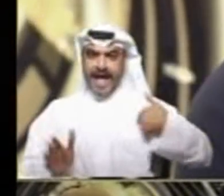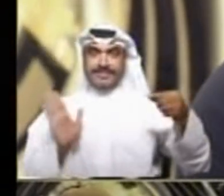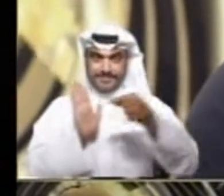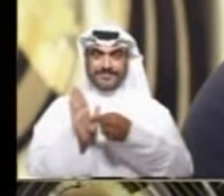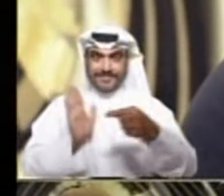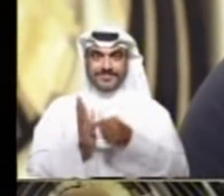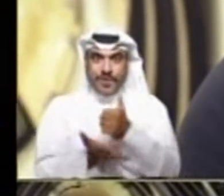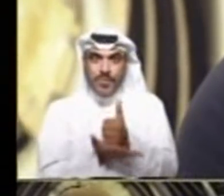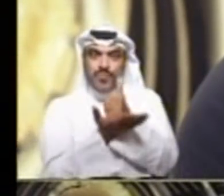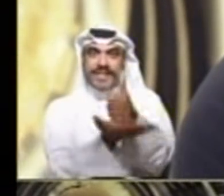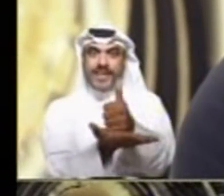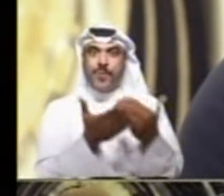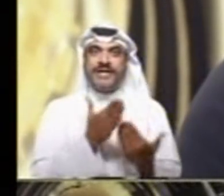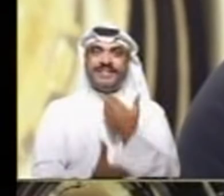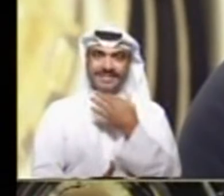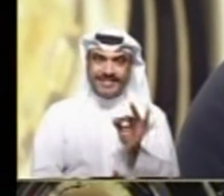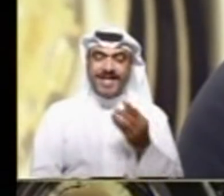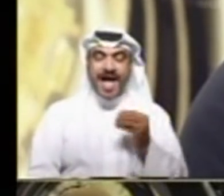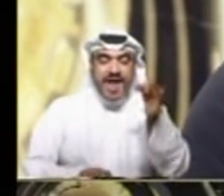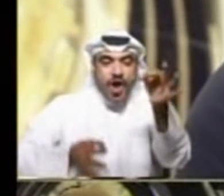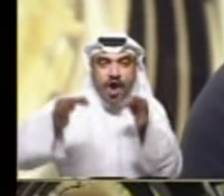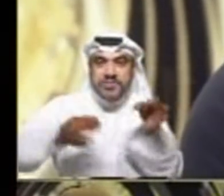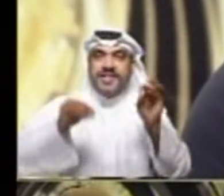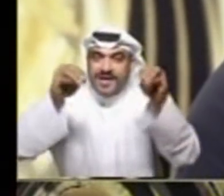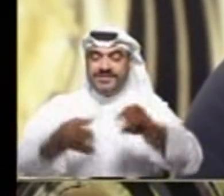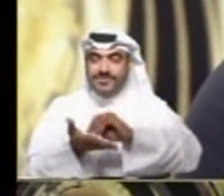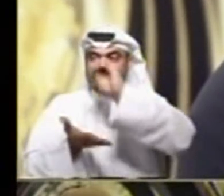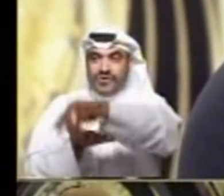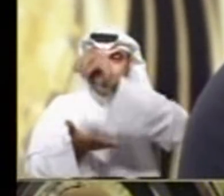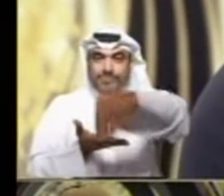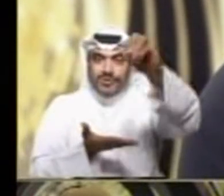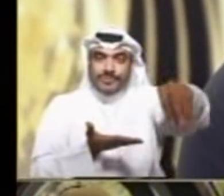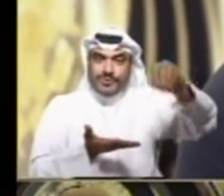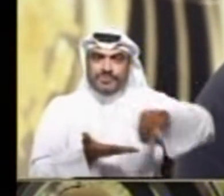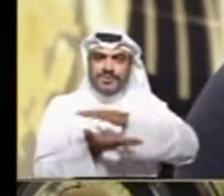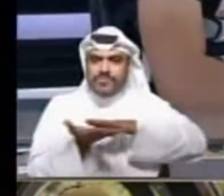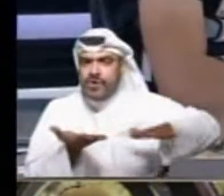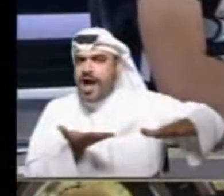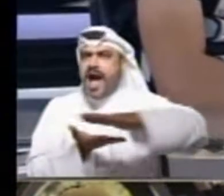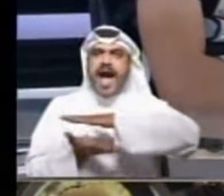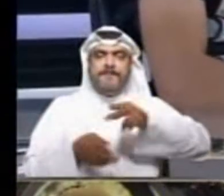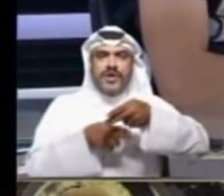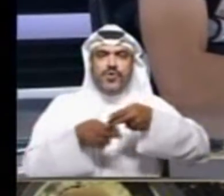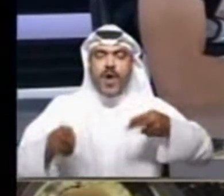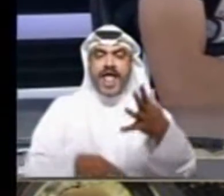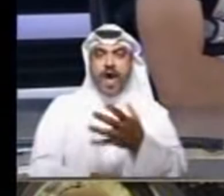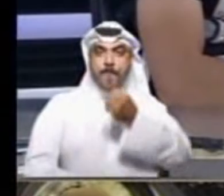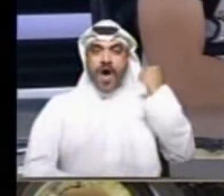متطوعين جدد ويانا. وضعنا خطه انه يتم توزيع المتطوعين على جميع مناطق الكويت حسب المحافظات. اي نعم، قبل لا